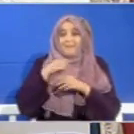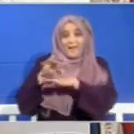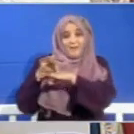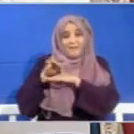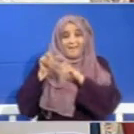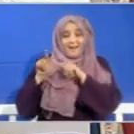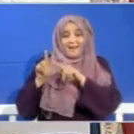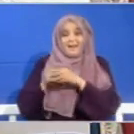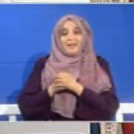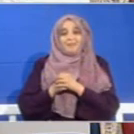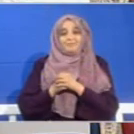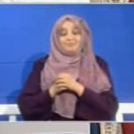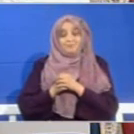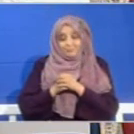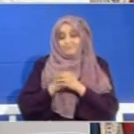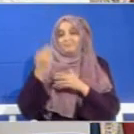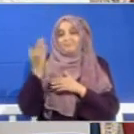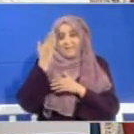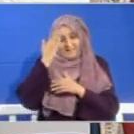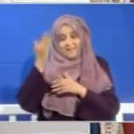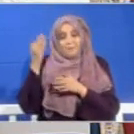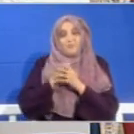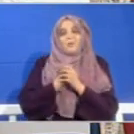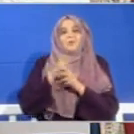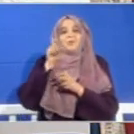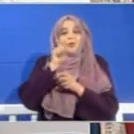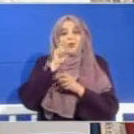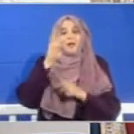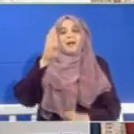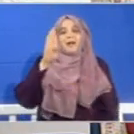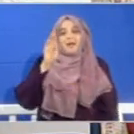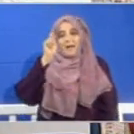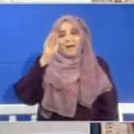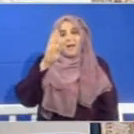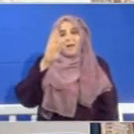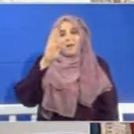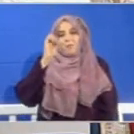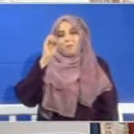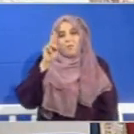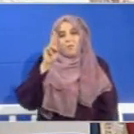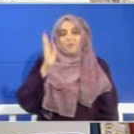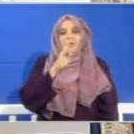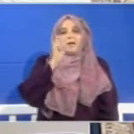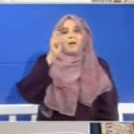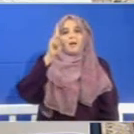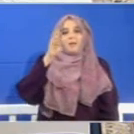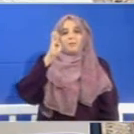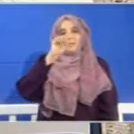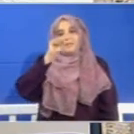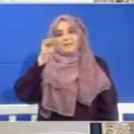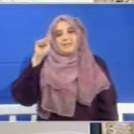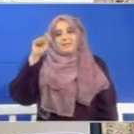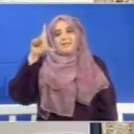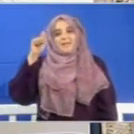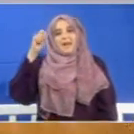فضيلة شيخنا الأستاذ الإمام المفتي الشيخ أبو عبد السلام. السلام عليكم ورحمة الله وبركاته فضيلة الشيخ.